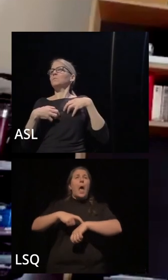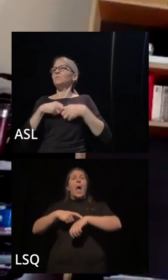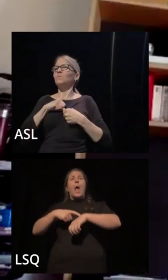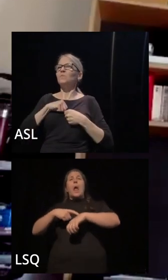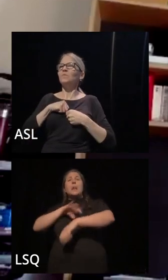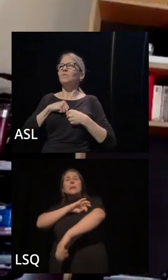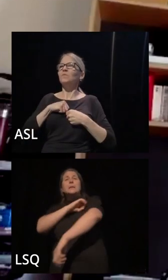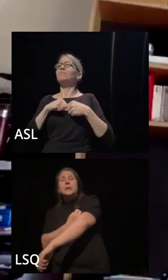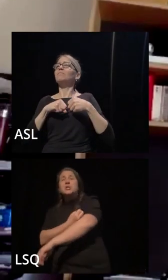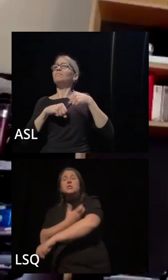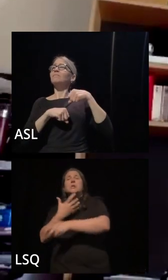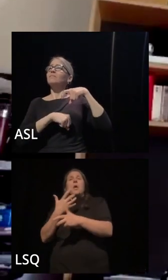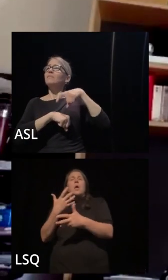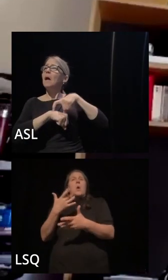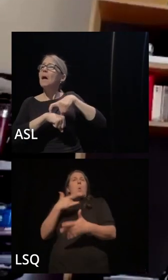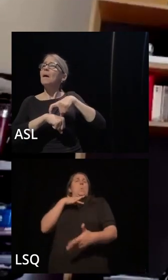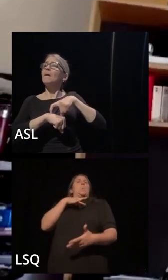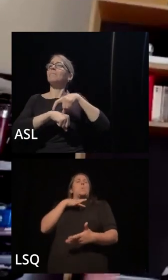Donc, et ce sont